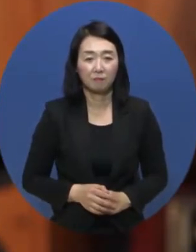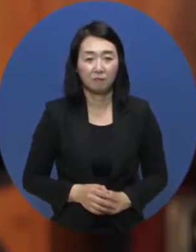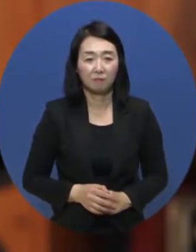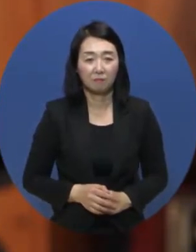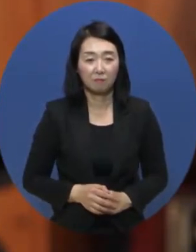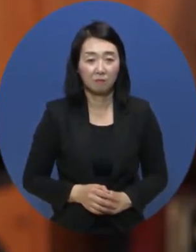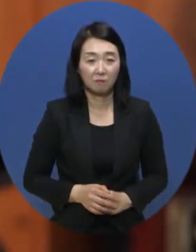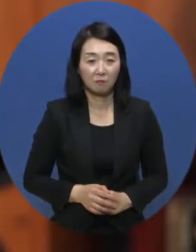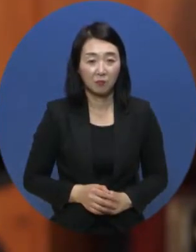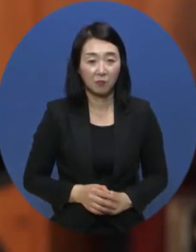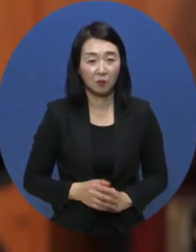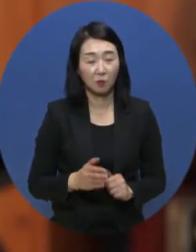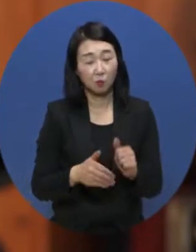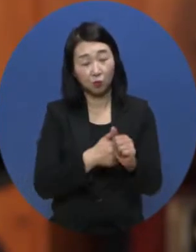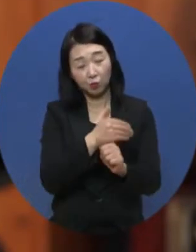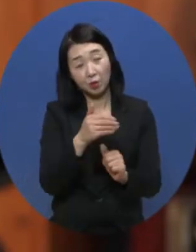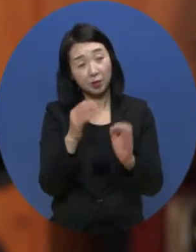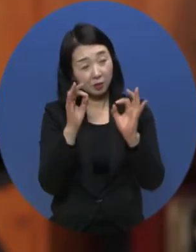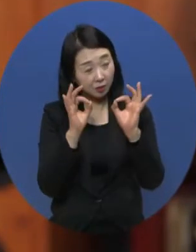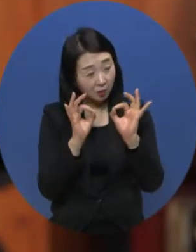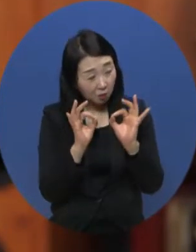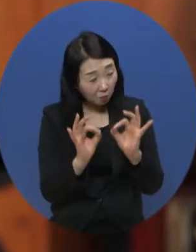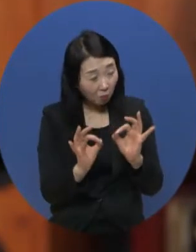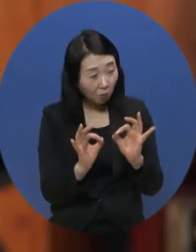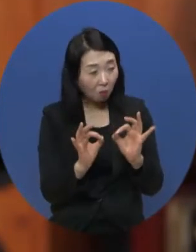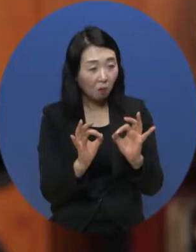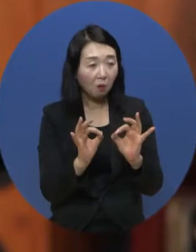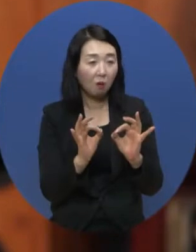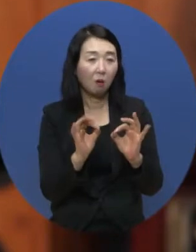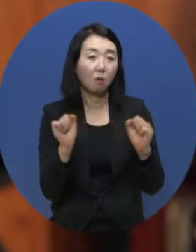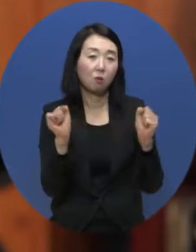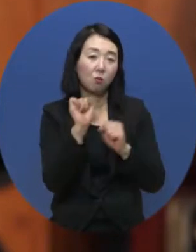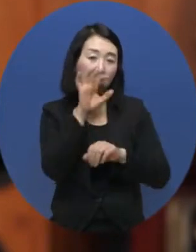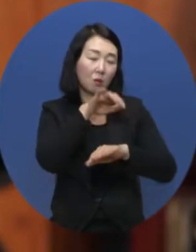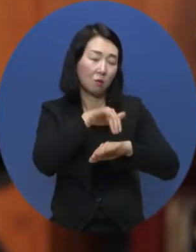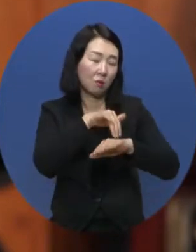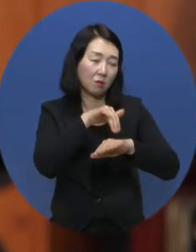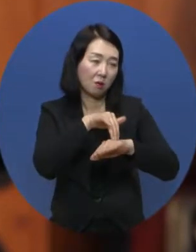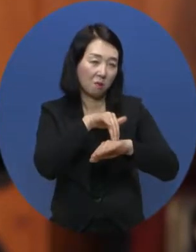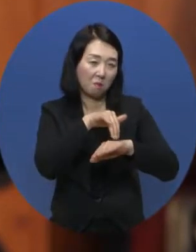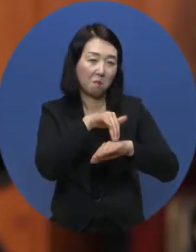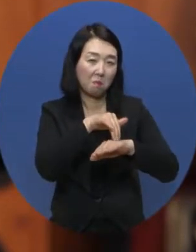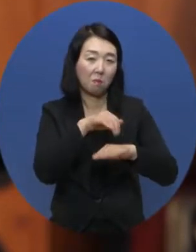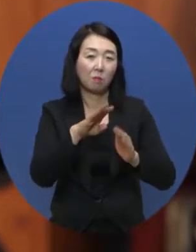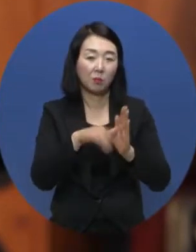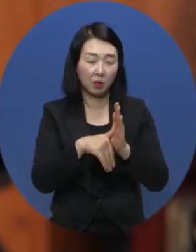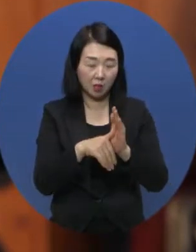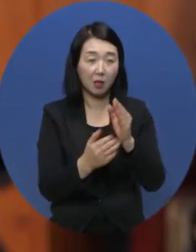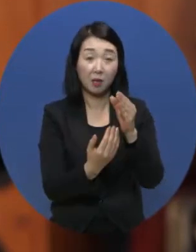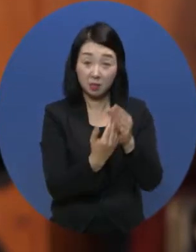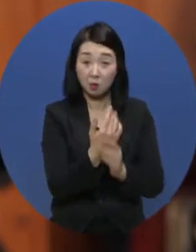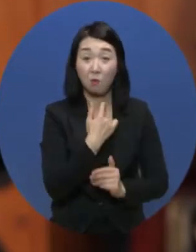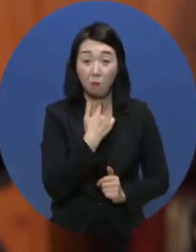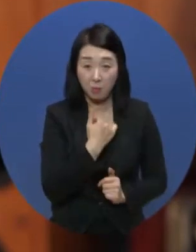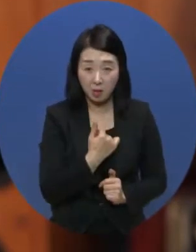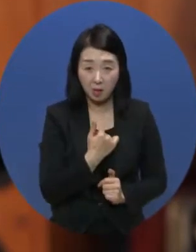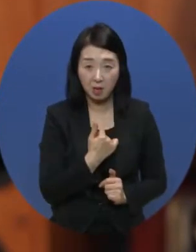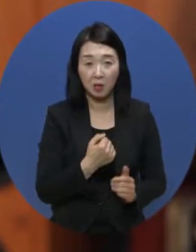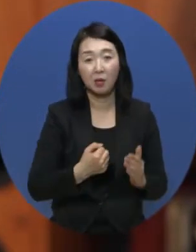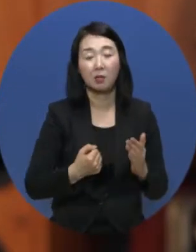분들이 동계 워크숍 기간 중에 사고가 나서 이제 그게 산업재해로 인정이 됐거든요. 그래서 산업재해로 인정됐기